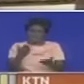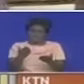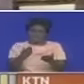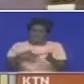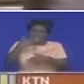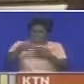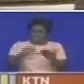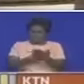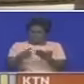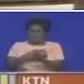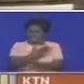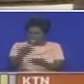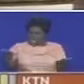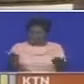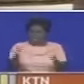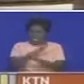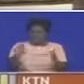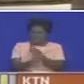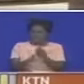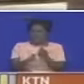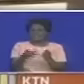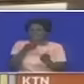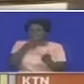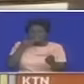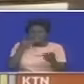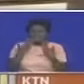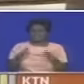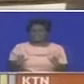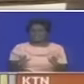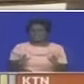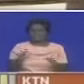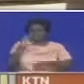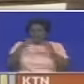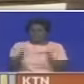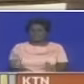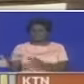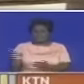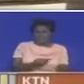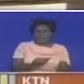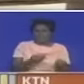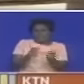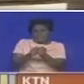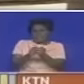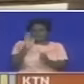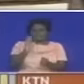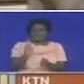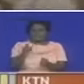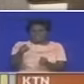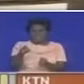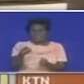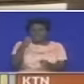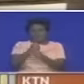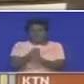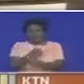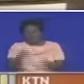week everything will be okay. Mba, dry itakuwa imekamilika na wakulima wataleta mahindi yao kupitia kwa dry. Dry ya Mosbich inafanya kazi, dry ya